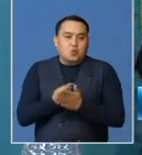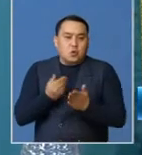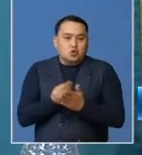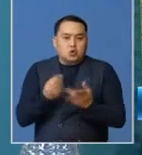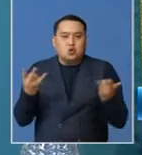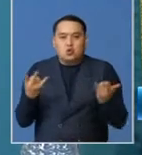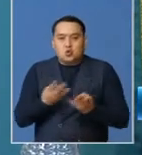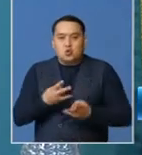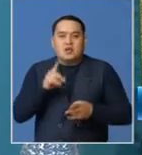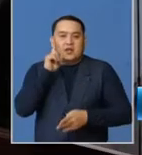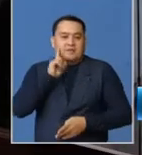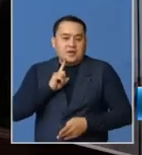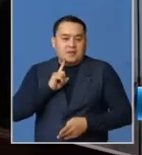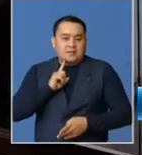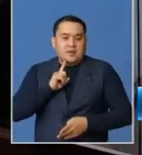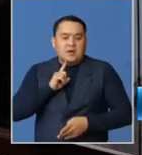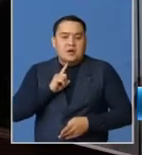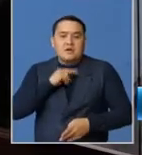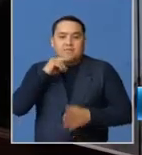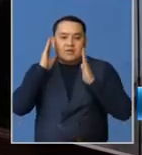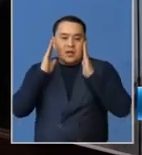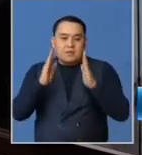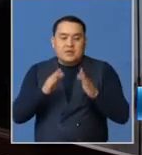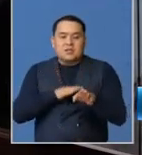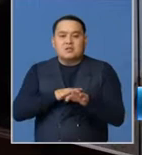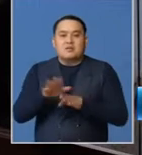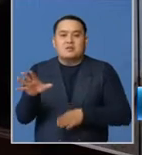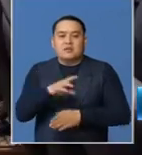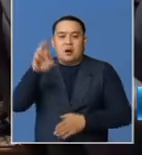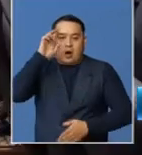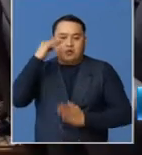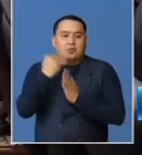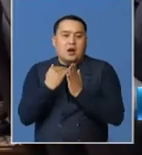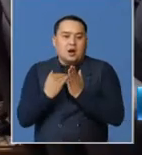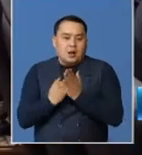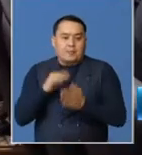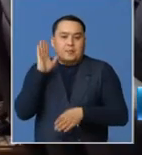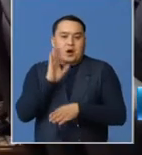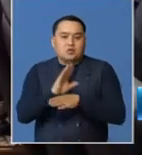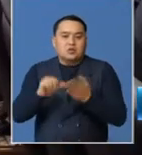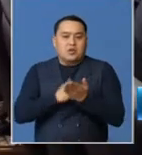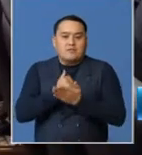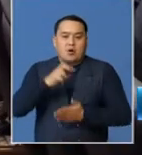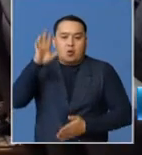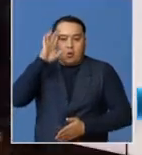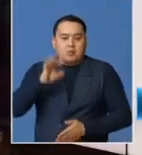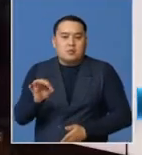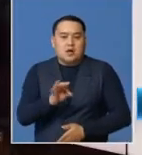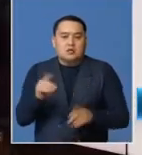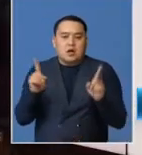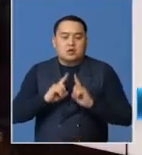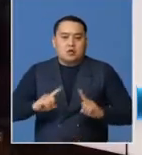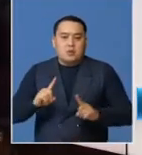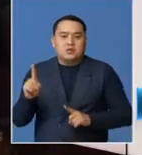средства максимально эффективно. Уделять пристальное внимание исполнению всех государственных программ поручил глава области. В их числе особый